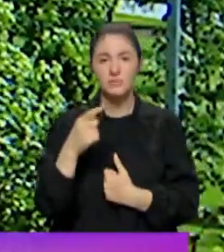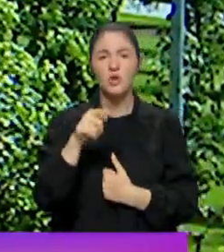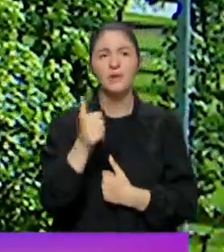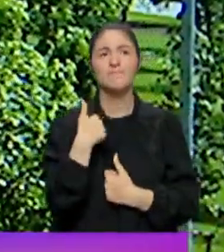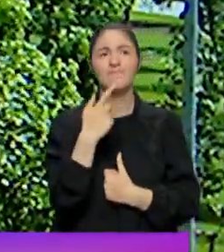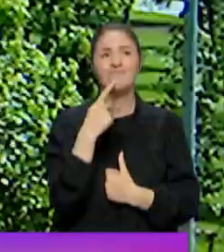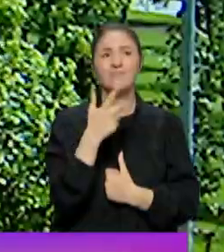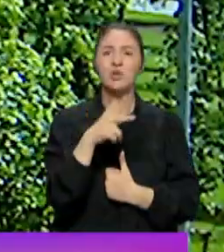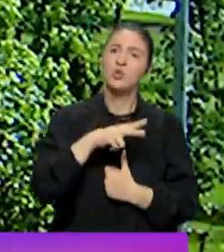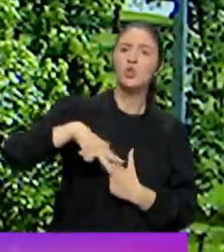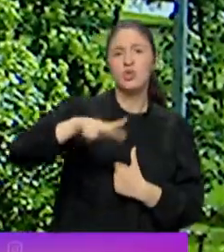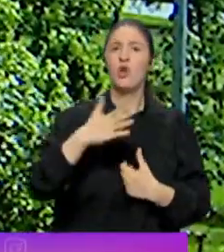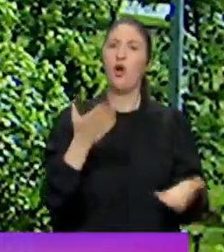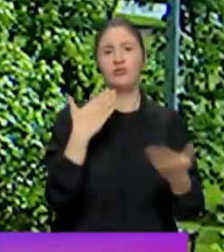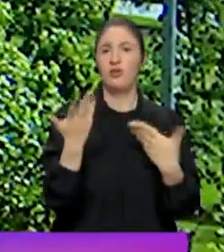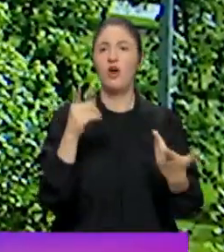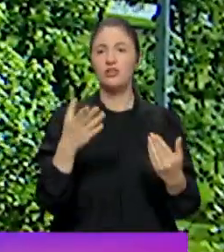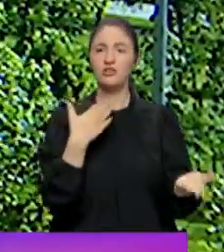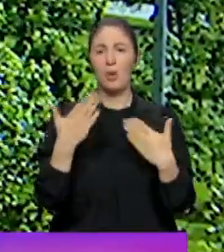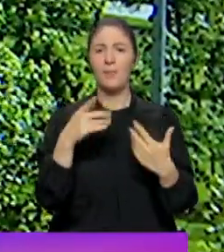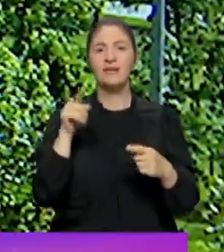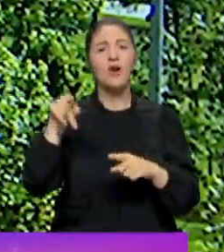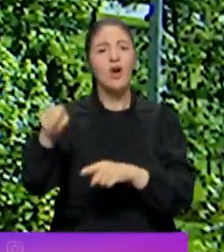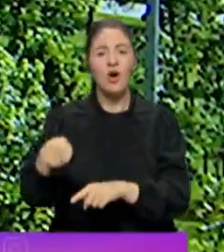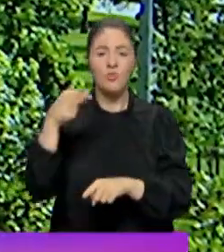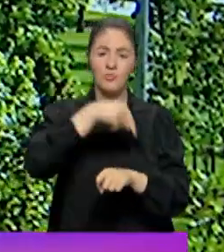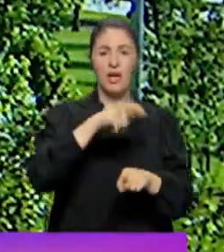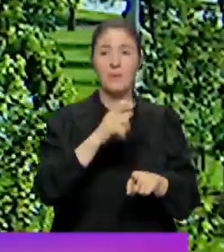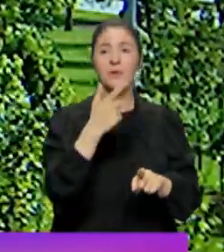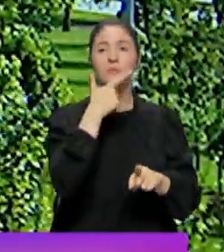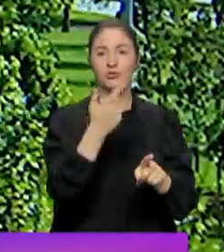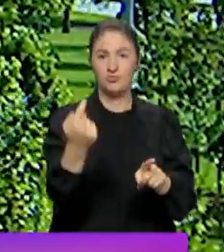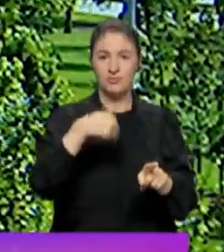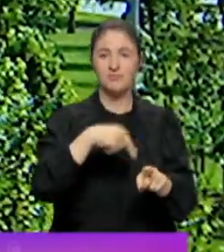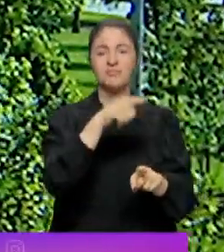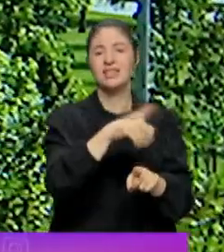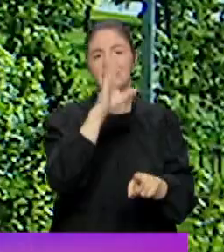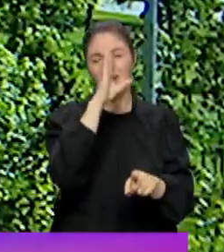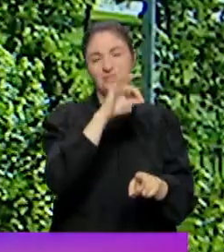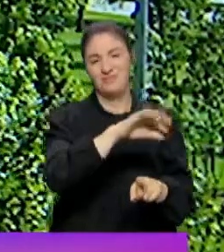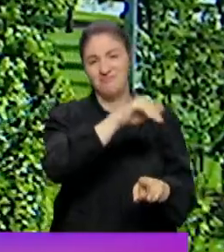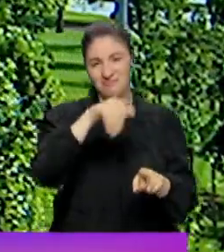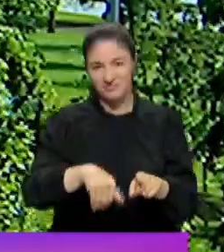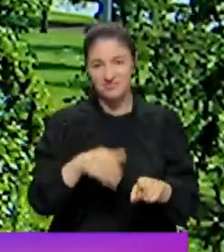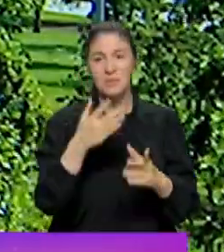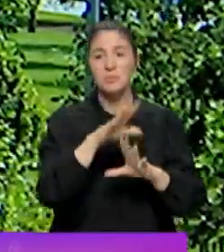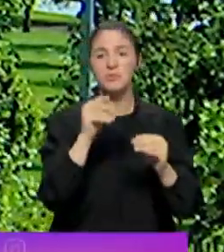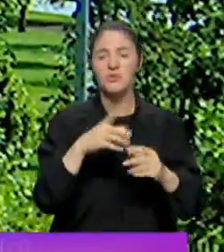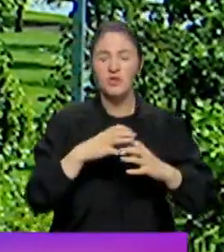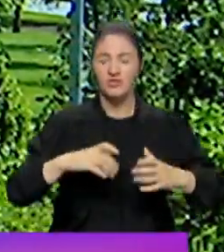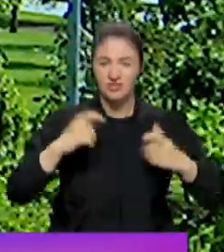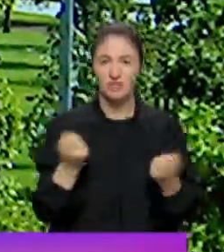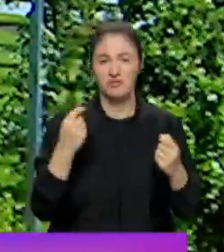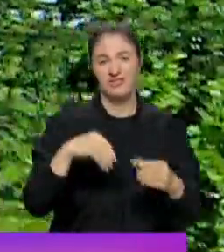gün dedim ki üçlü bir konuşsak ya dedim oradaki sohbetimizi yapalım dediler. Birisi Bodrum'dan geldi, birisi de İstanbul'dan geldi bütün bu yoğun